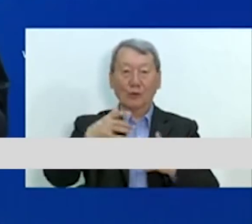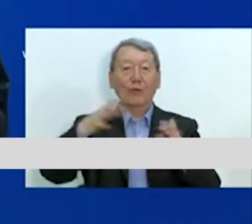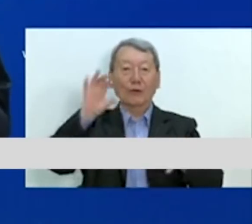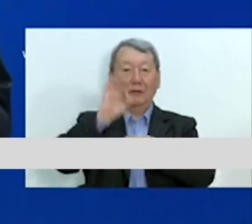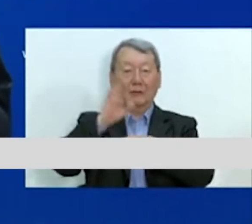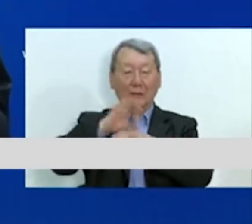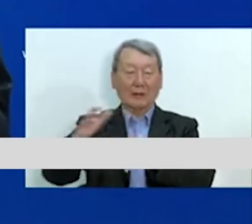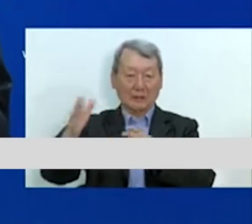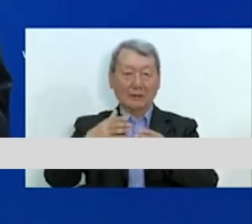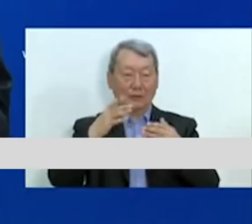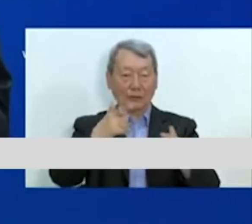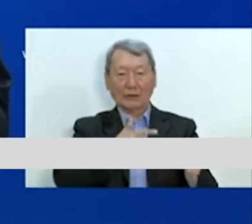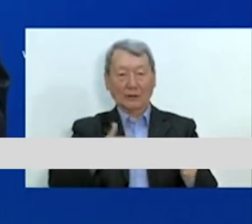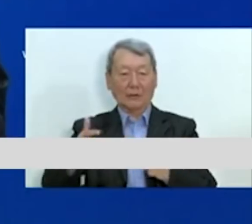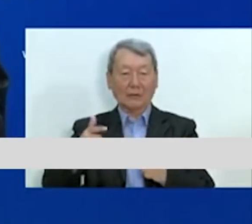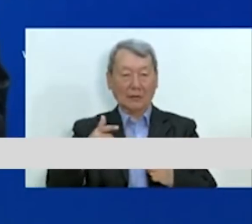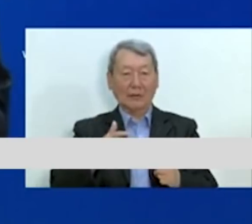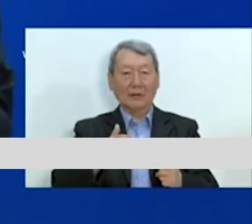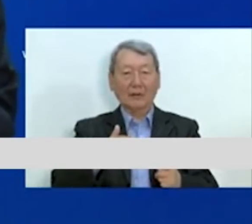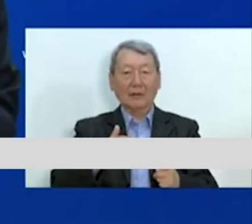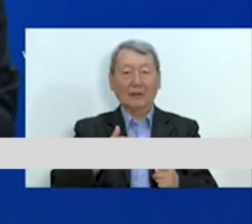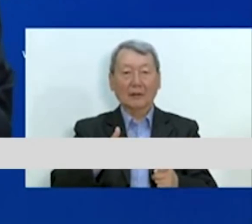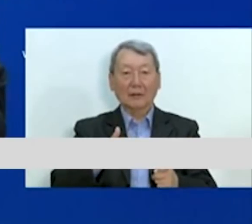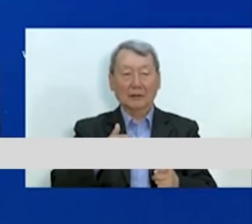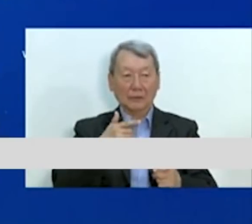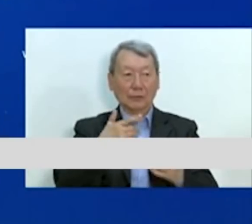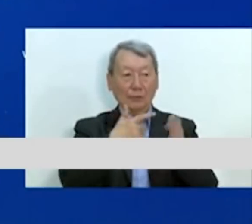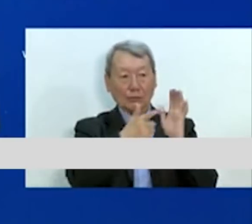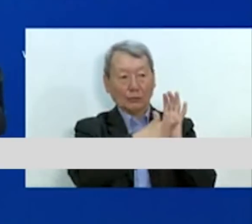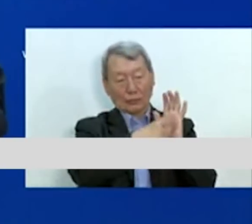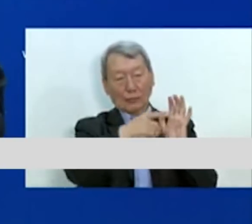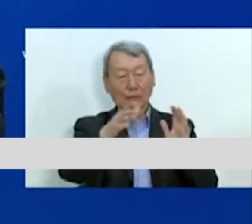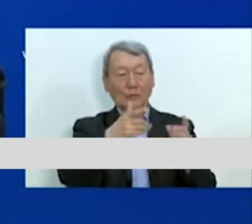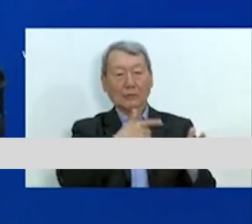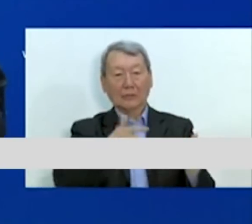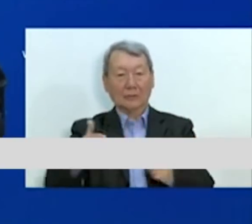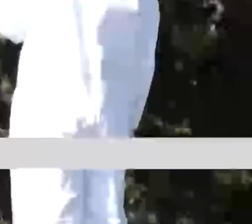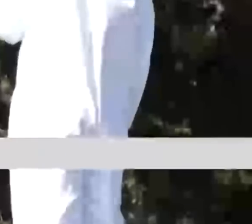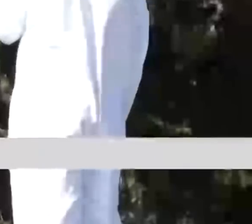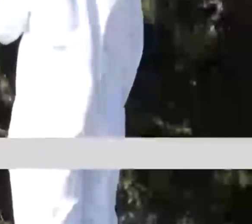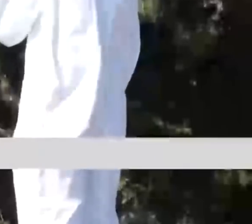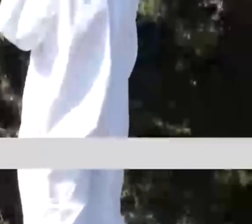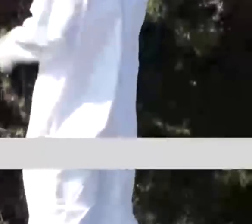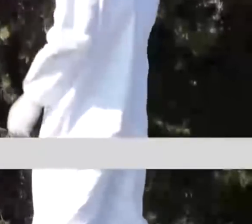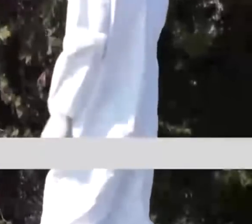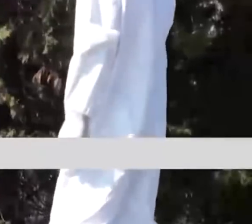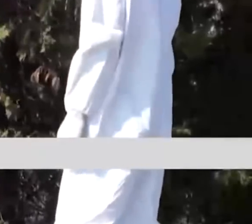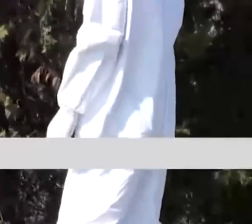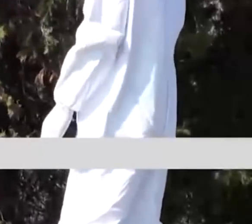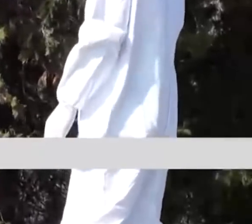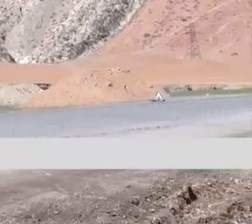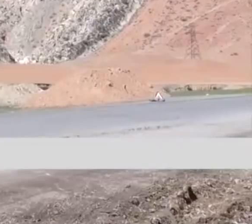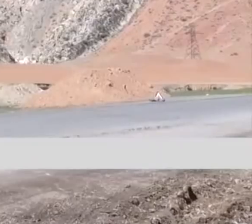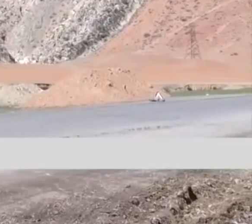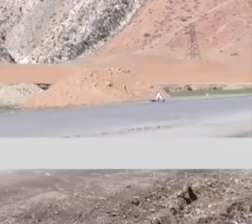Кошумча койкалардын баары ачылып жетиштүү санда даярдалат деп ойлойм. Ошол эле убакта